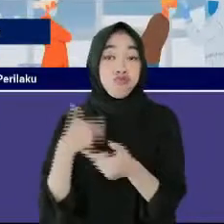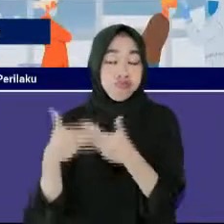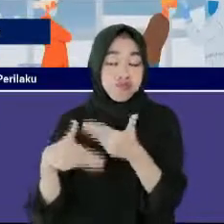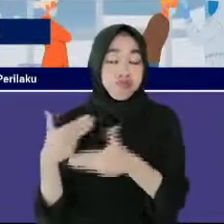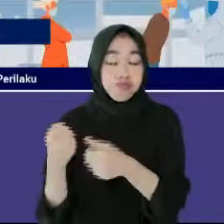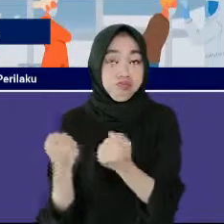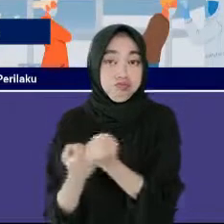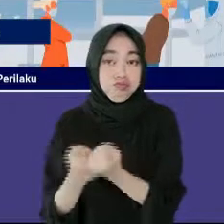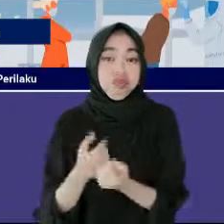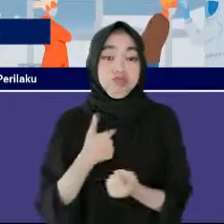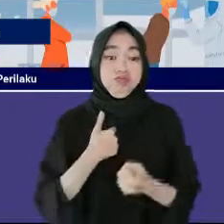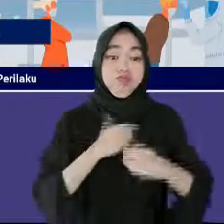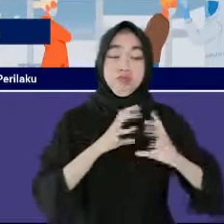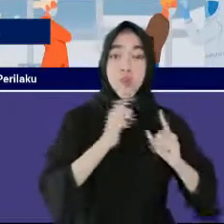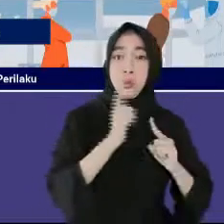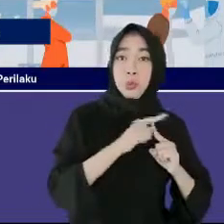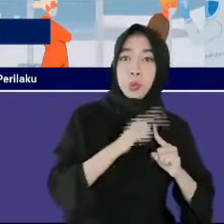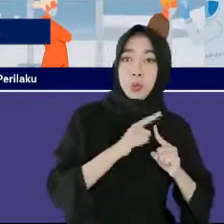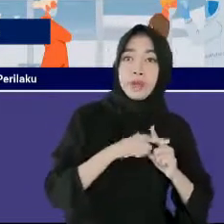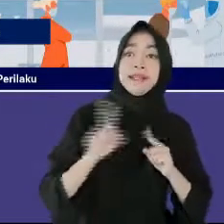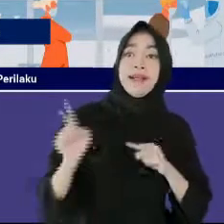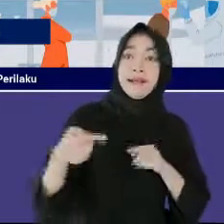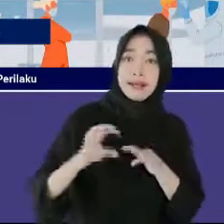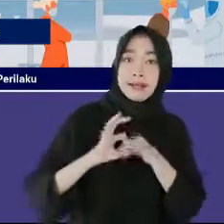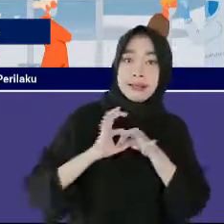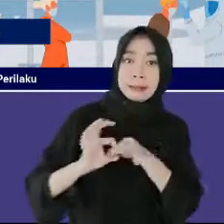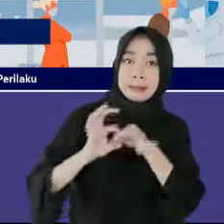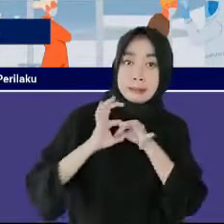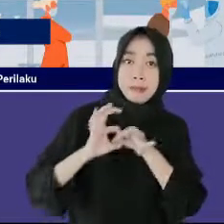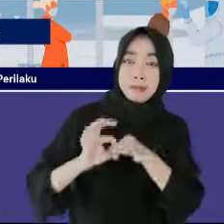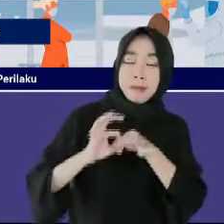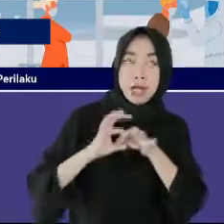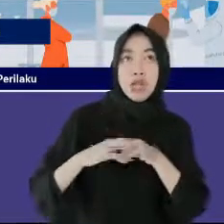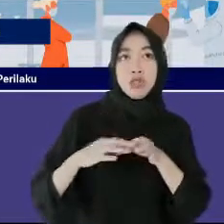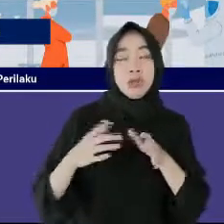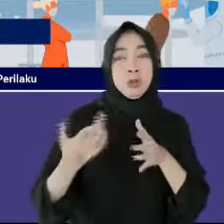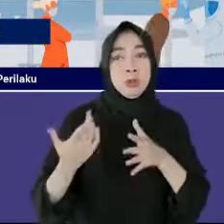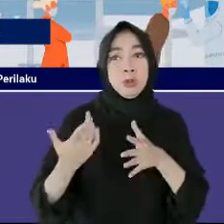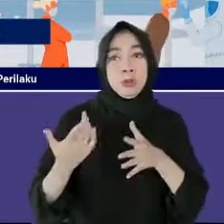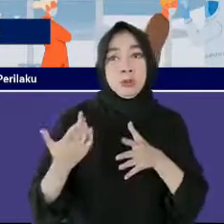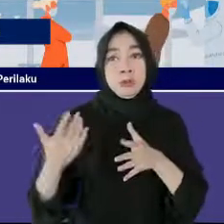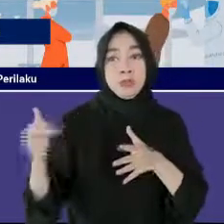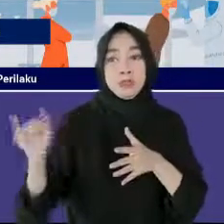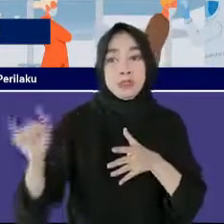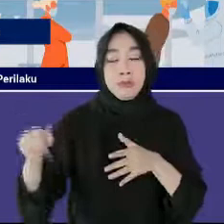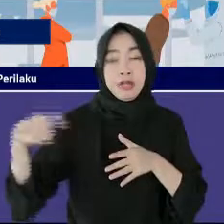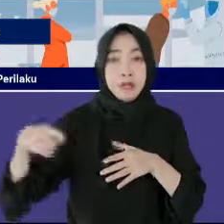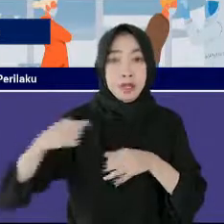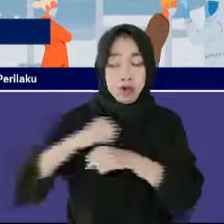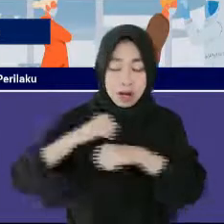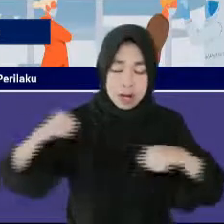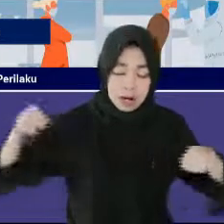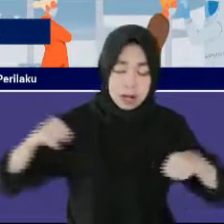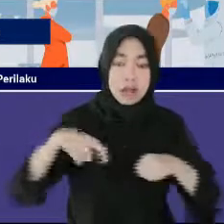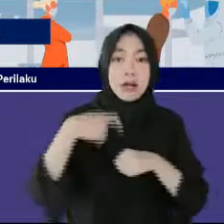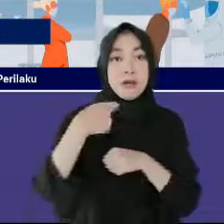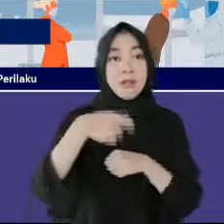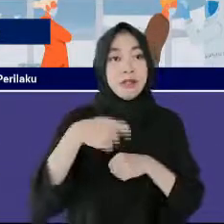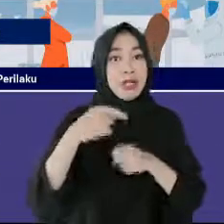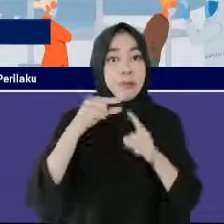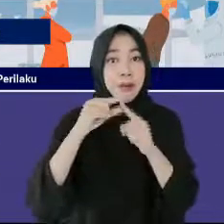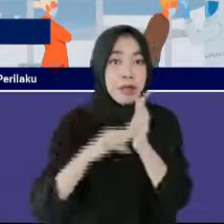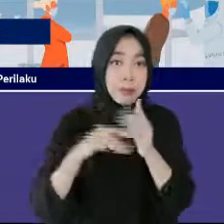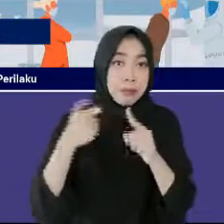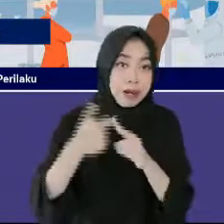bekerja bersama-sama Ya semua pihak baik itu tempat vagator Pak Didi semua kita